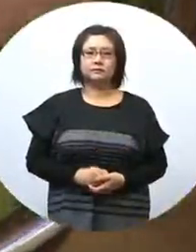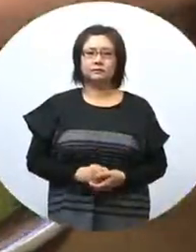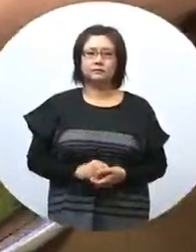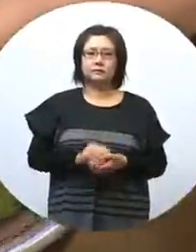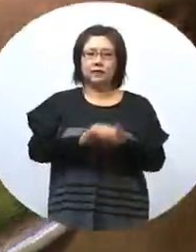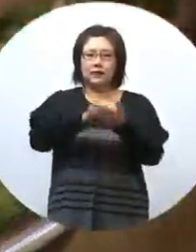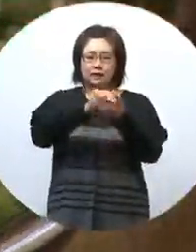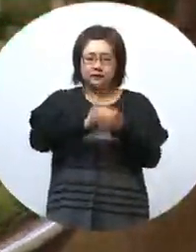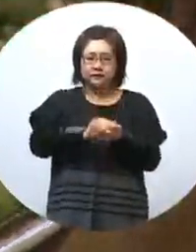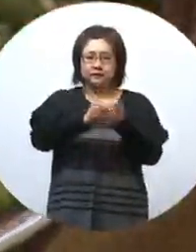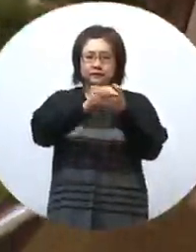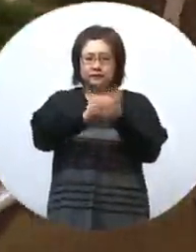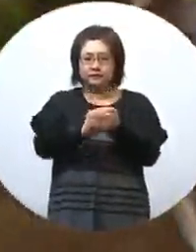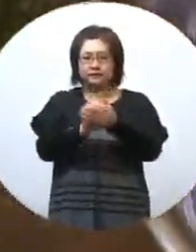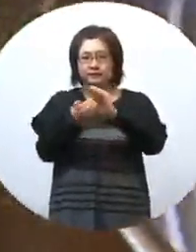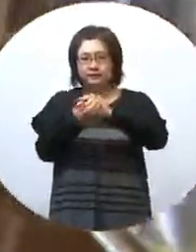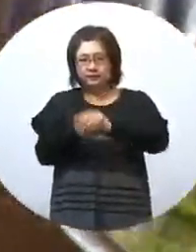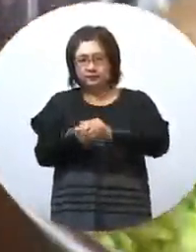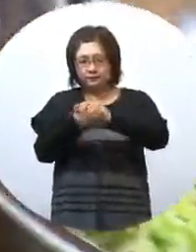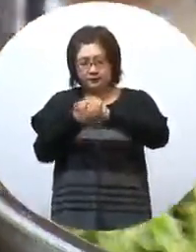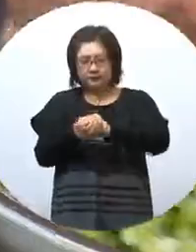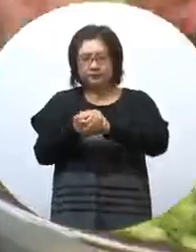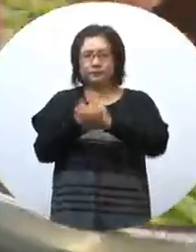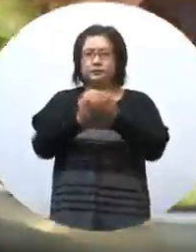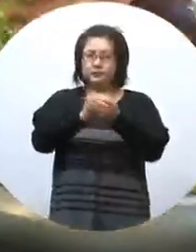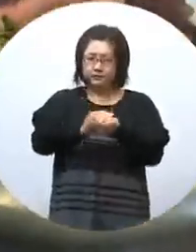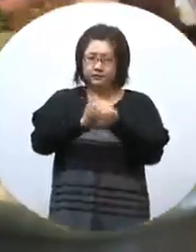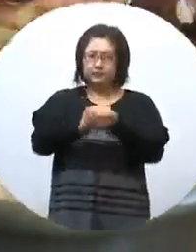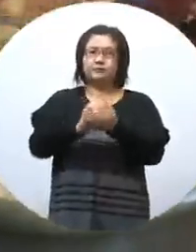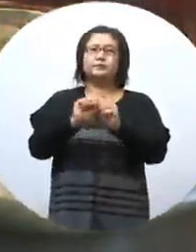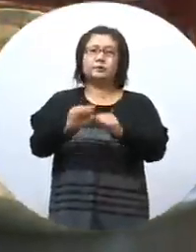水分が出たらよく絞っておきます。